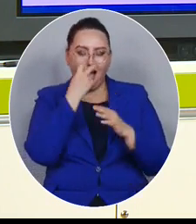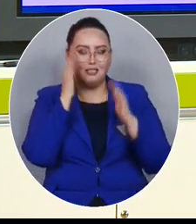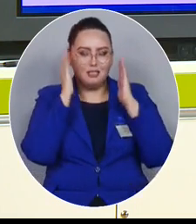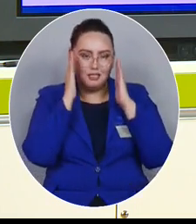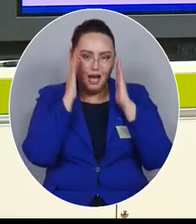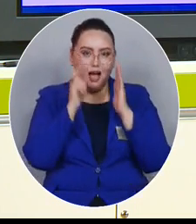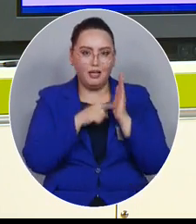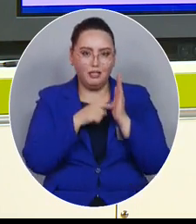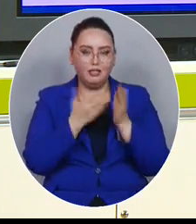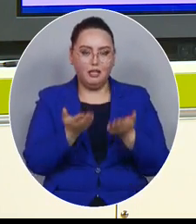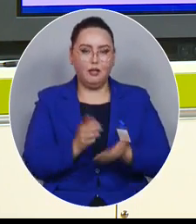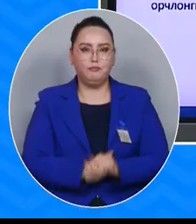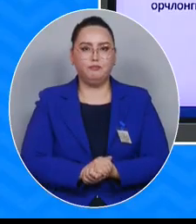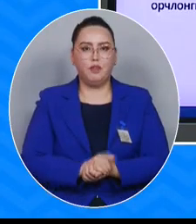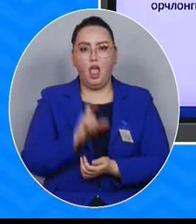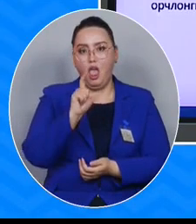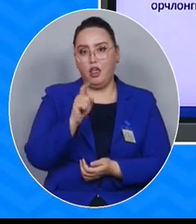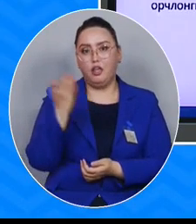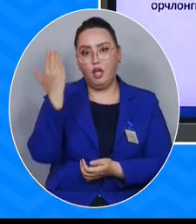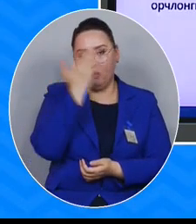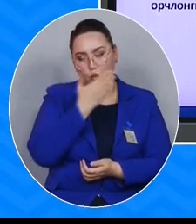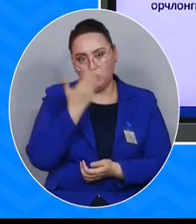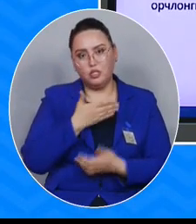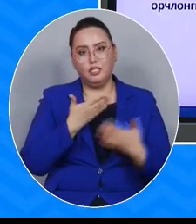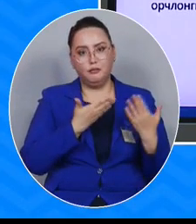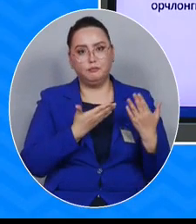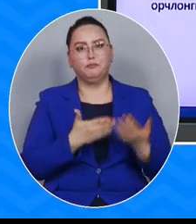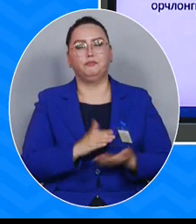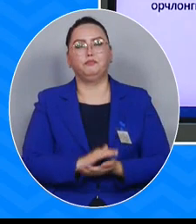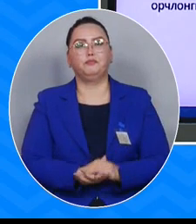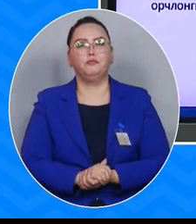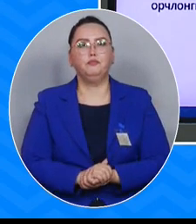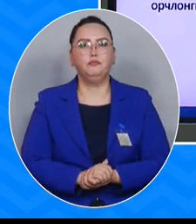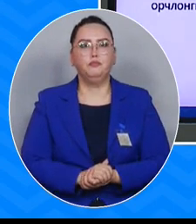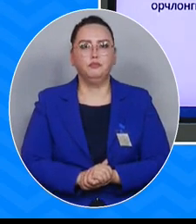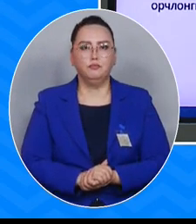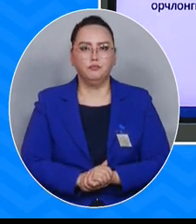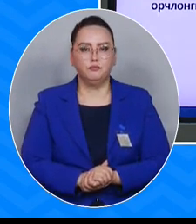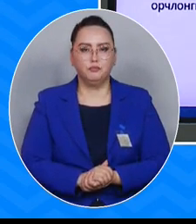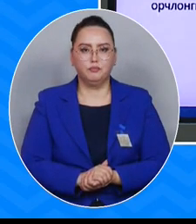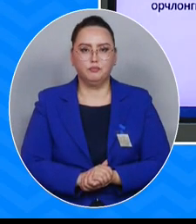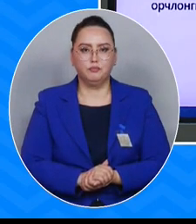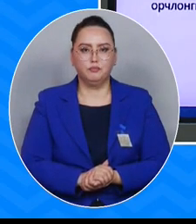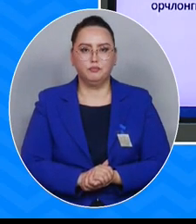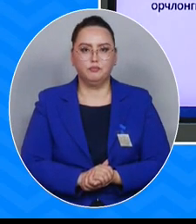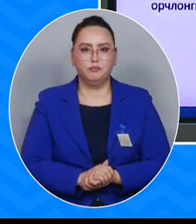гаргатгаа. Заайхэ бүгдээр овэши, толгоод өчийн цахт тэнгэр толгоод сарний төйаг шившин оруулн.